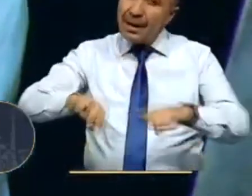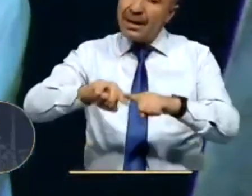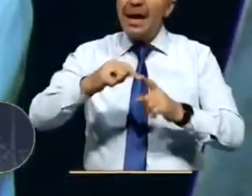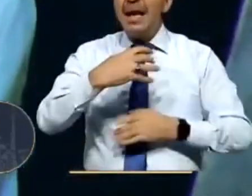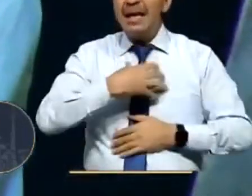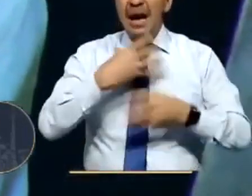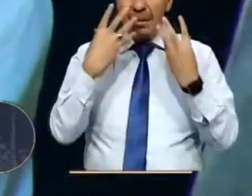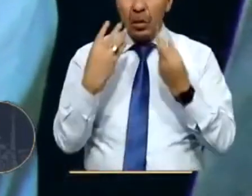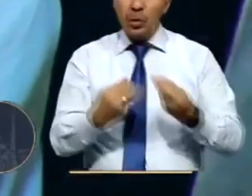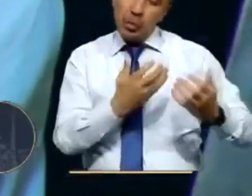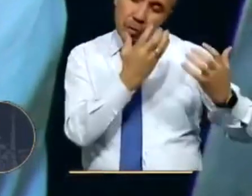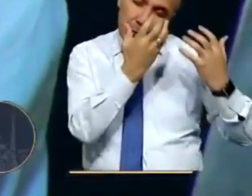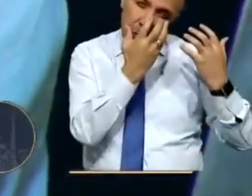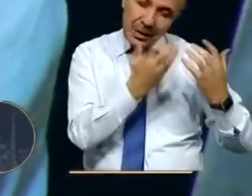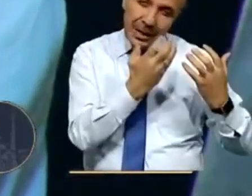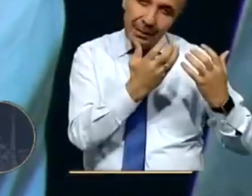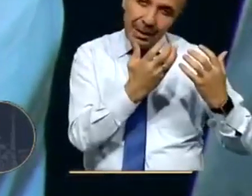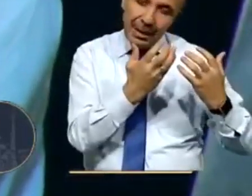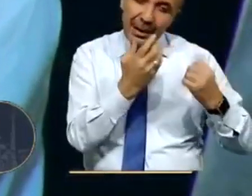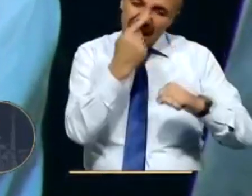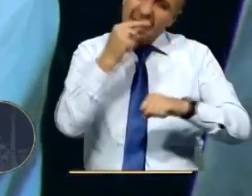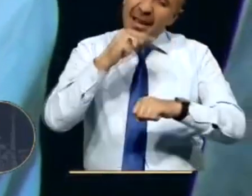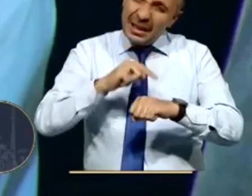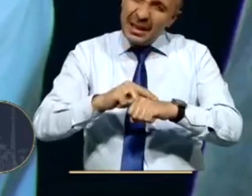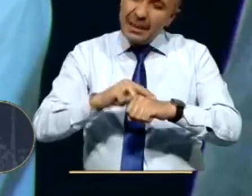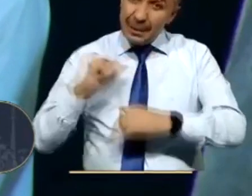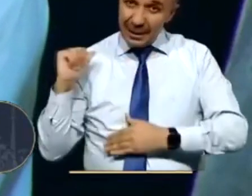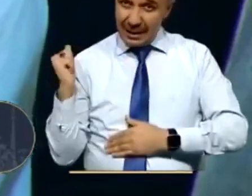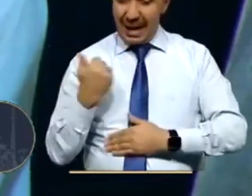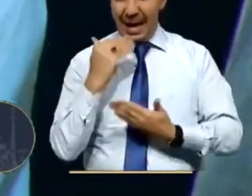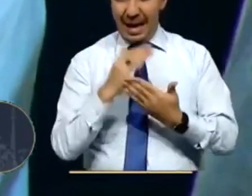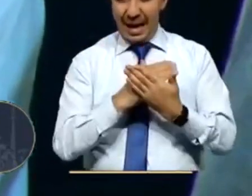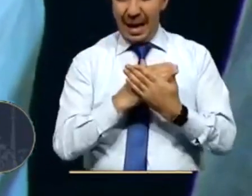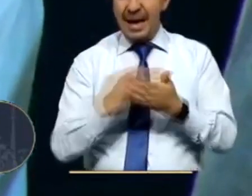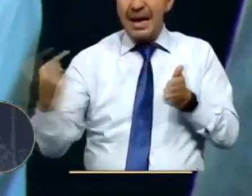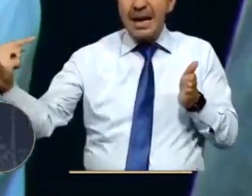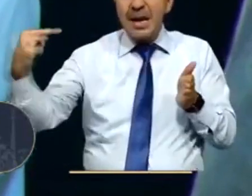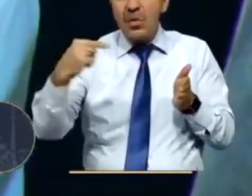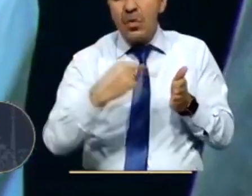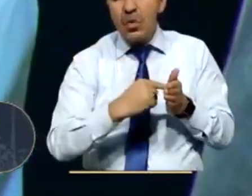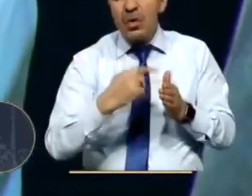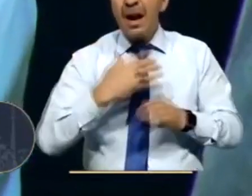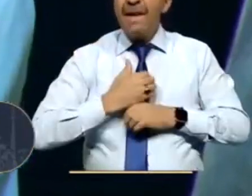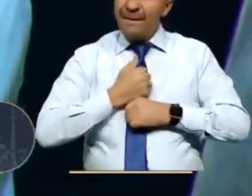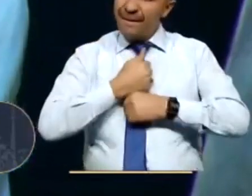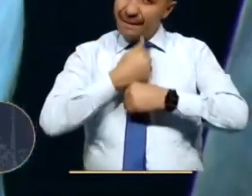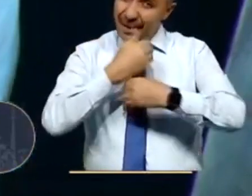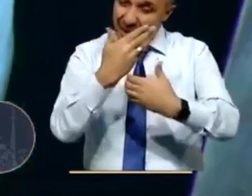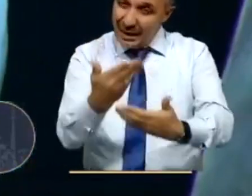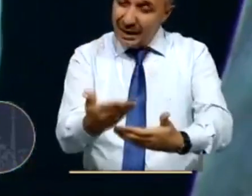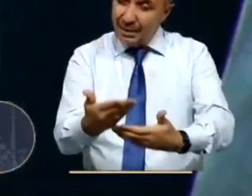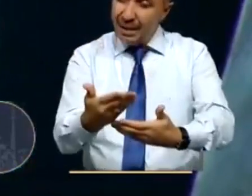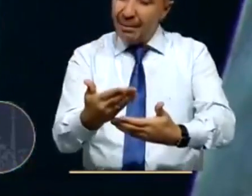olduğumuz nimetleri inandığımız değerler uğruna feda edebilme iradesi